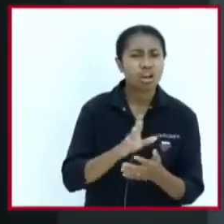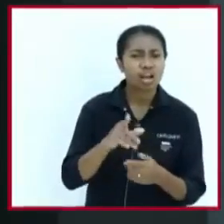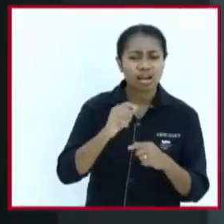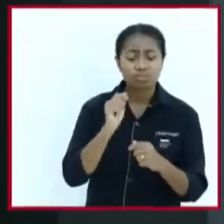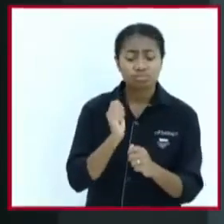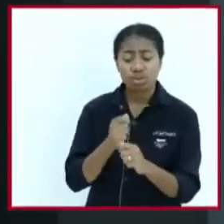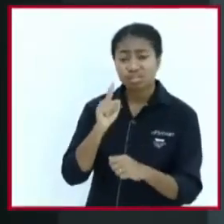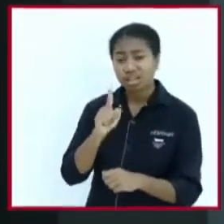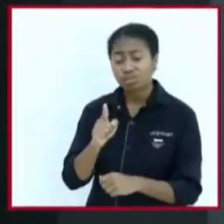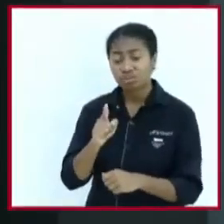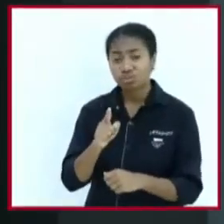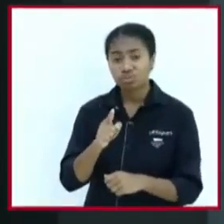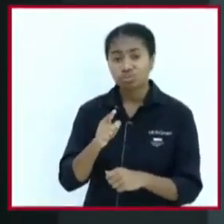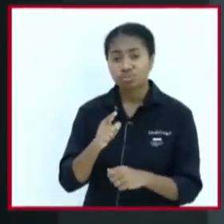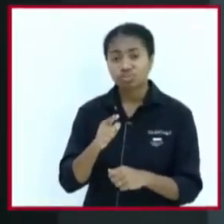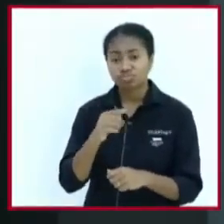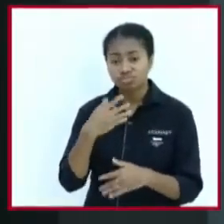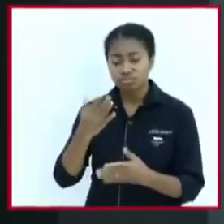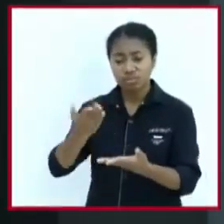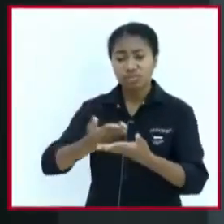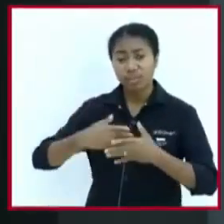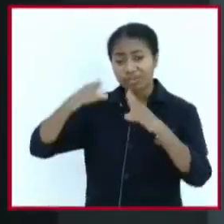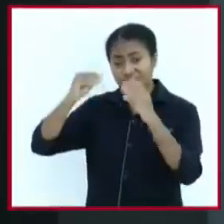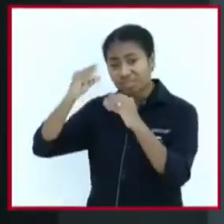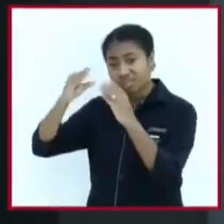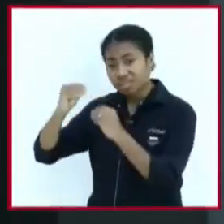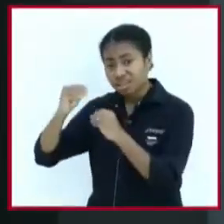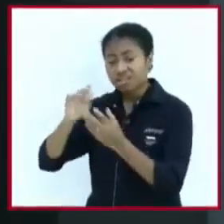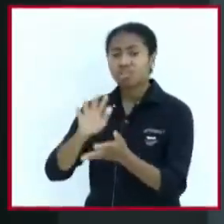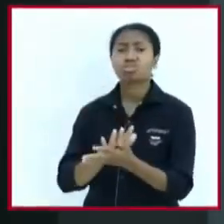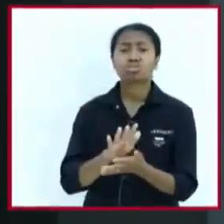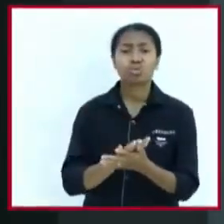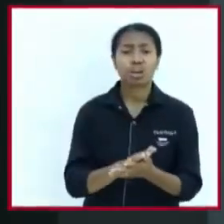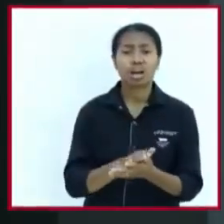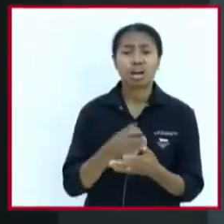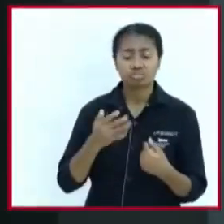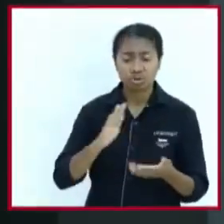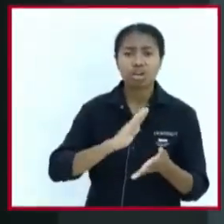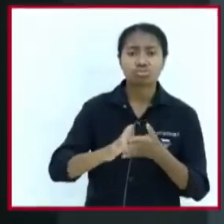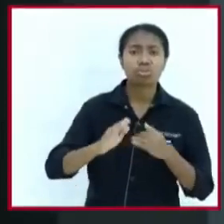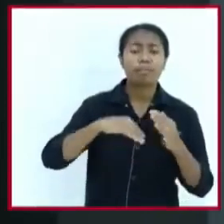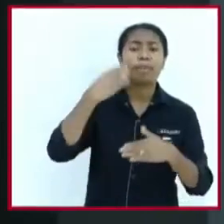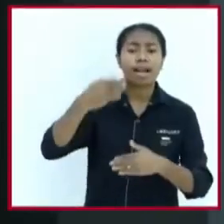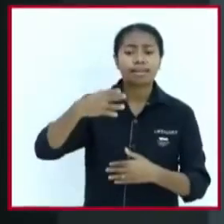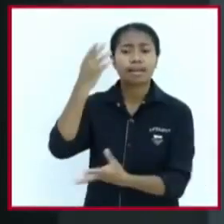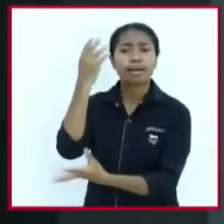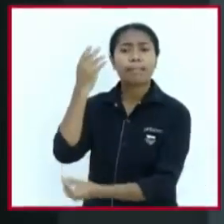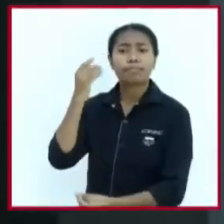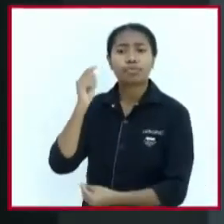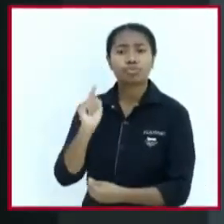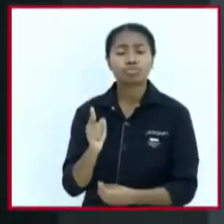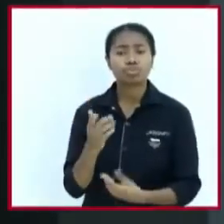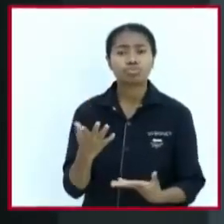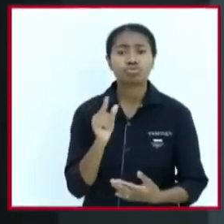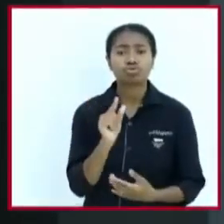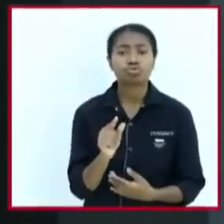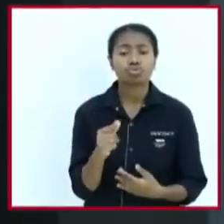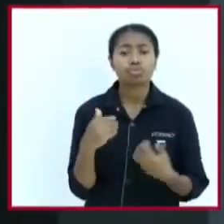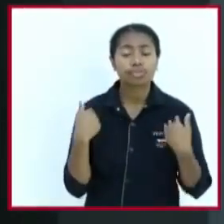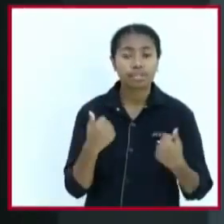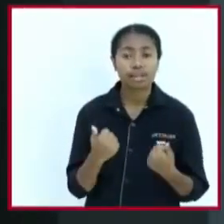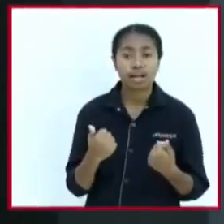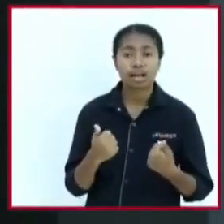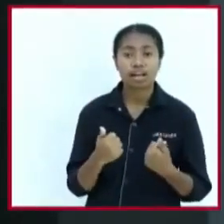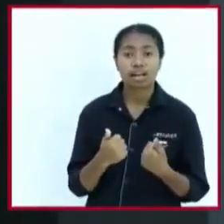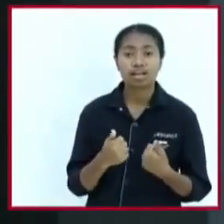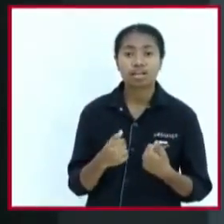kasih pendidikan kasih pemahaman kasih sekolah Habis itu kembali ke kampung i7 panggilan